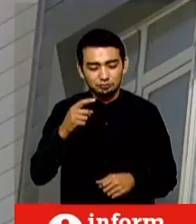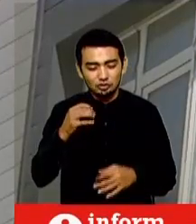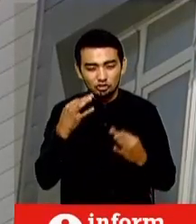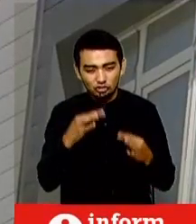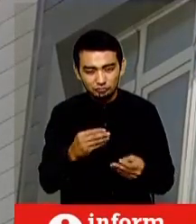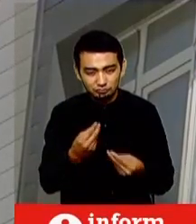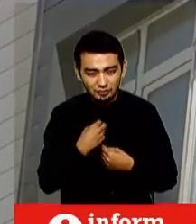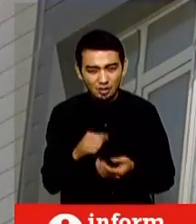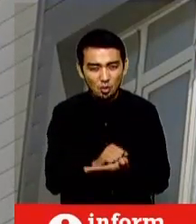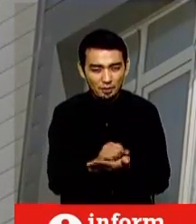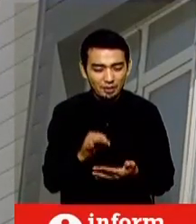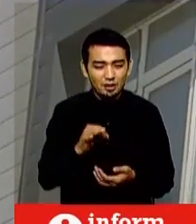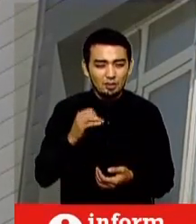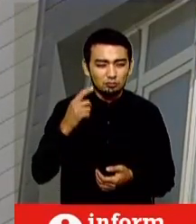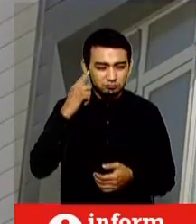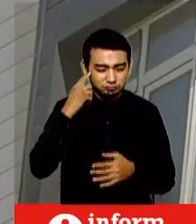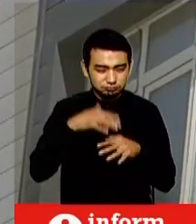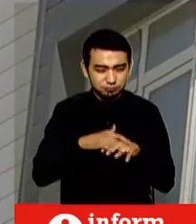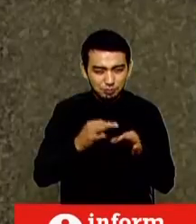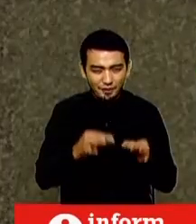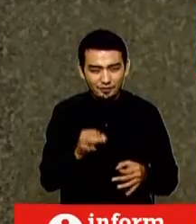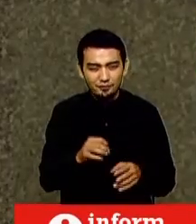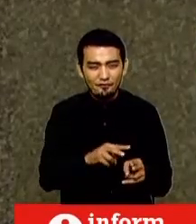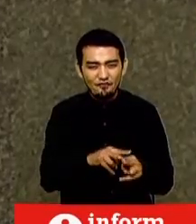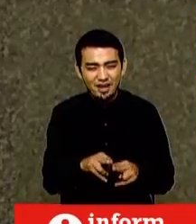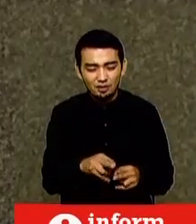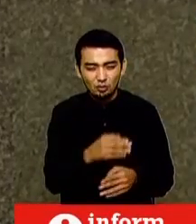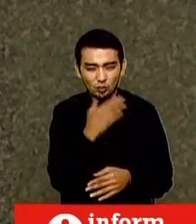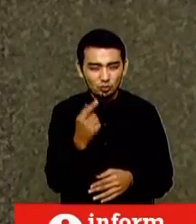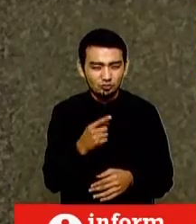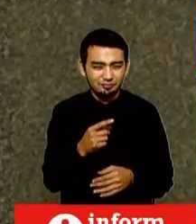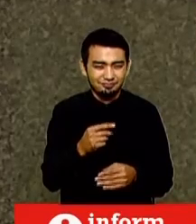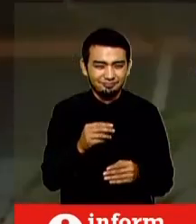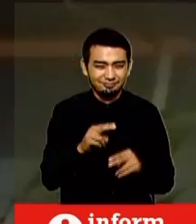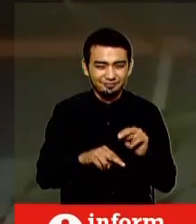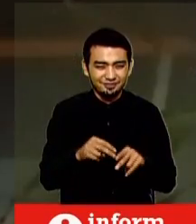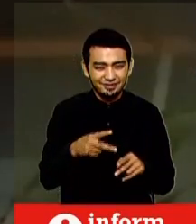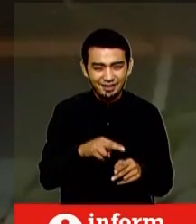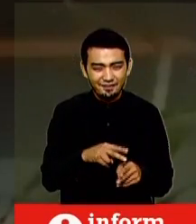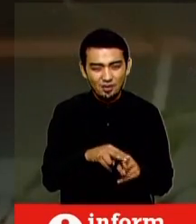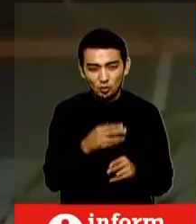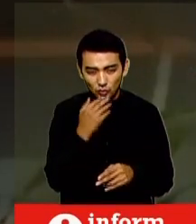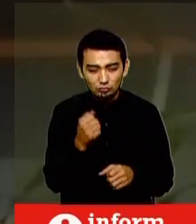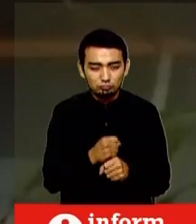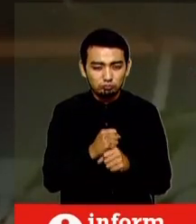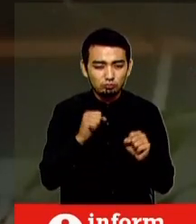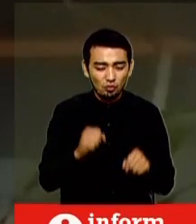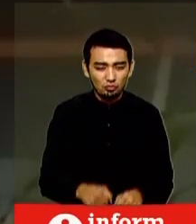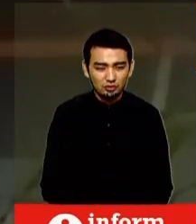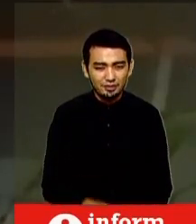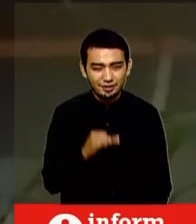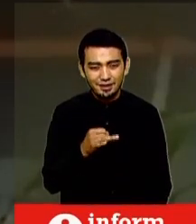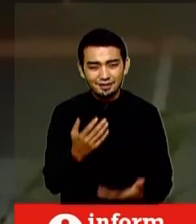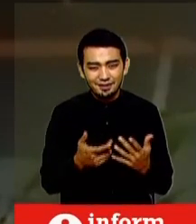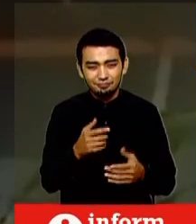разрешением. Главное, чтобы стройка не ухудшила нерушимость конструкции здания. Если здание существующее, то мое мнение, что нужно